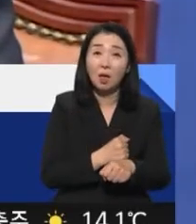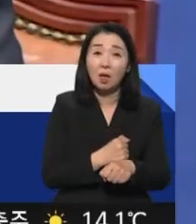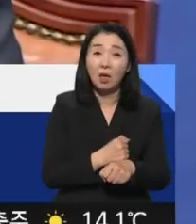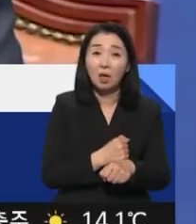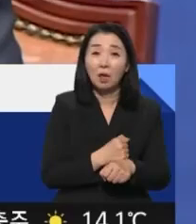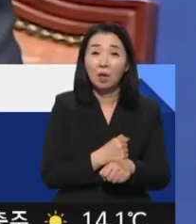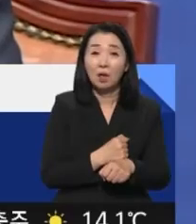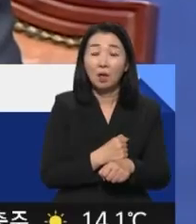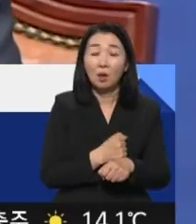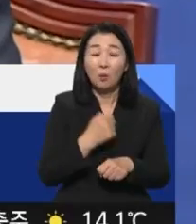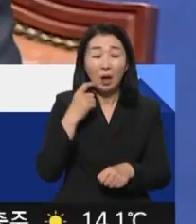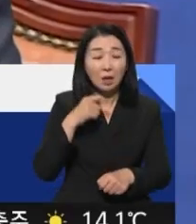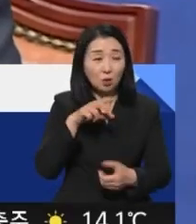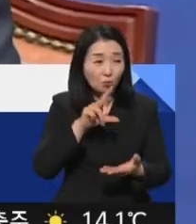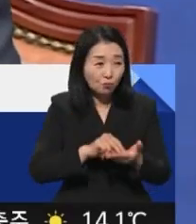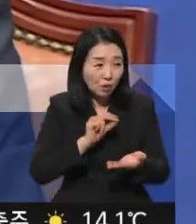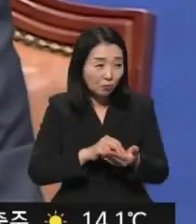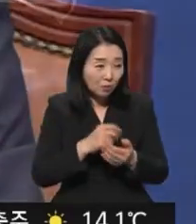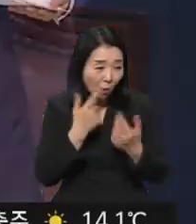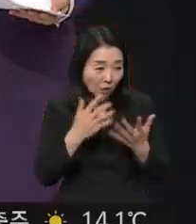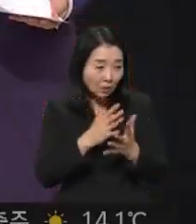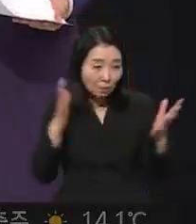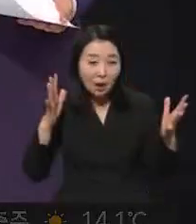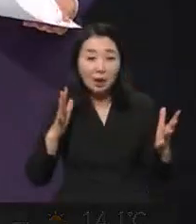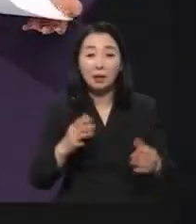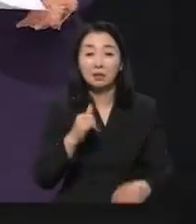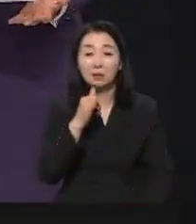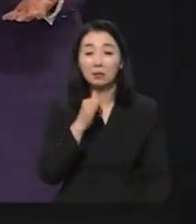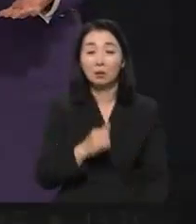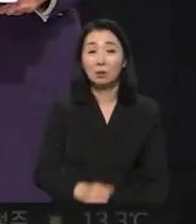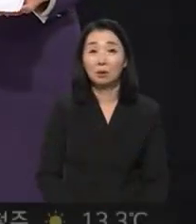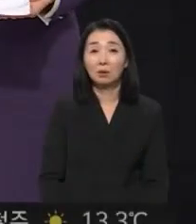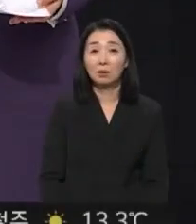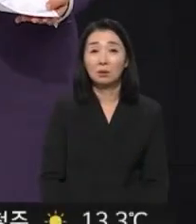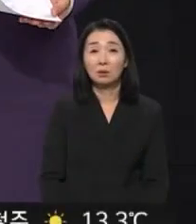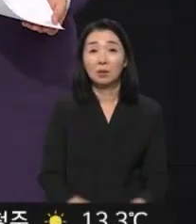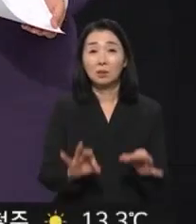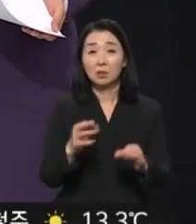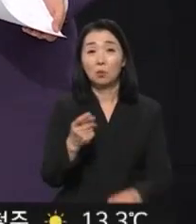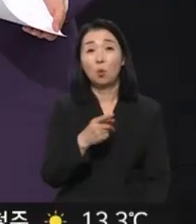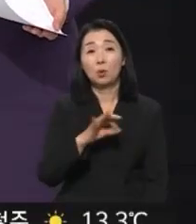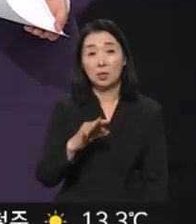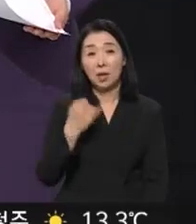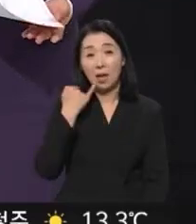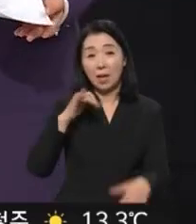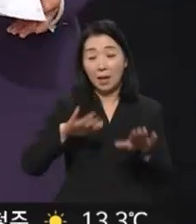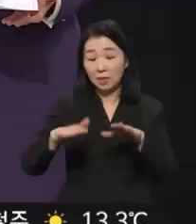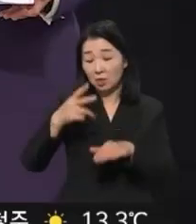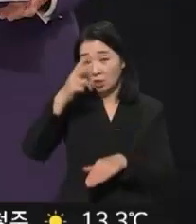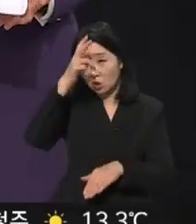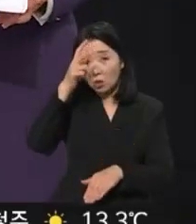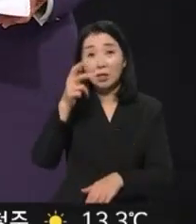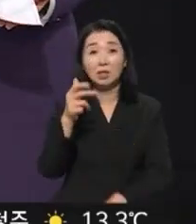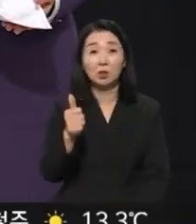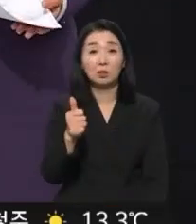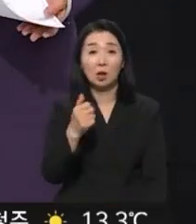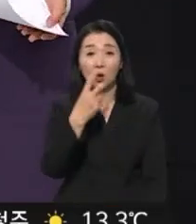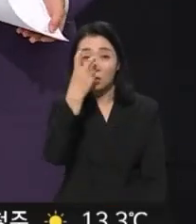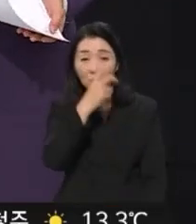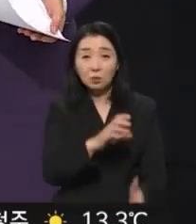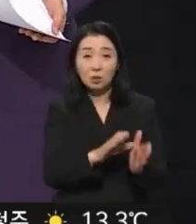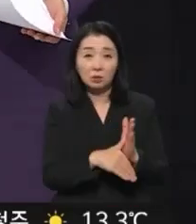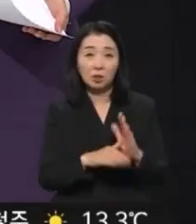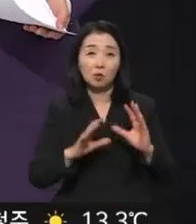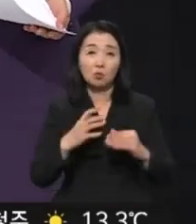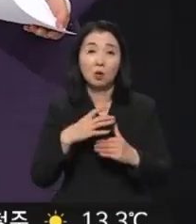효과를 배가시키려 했습니다. 이런 가운데 김홍희 전 해양경찰청장이 최근 검찰 조사에서